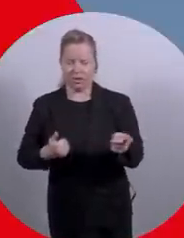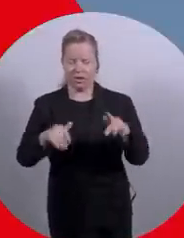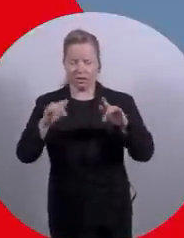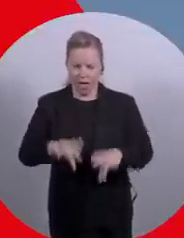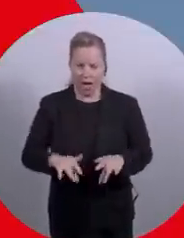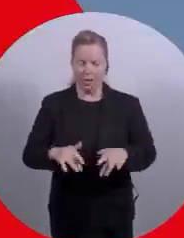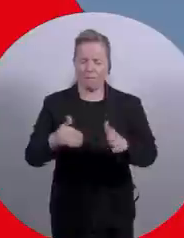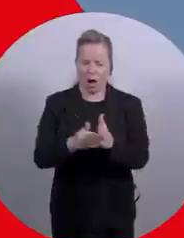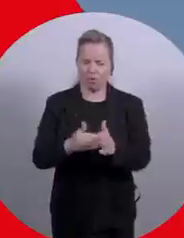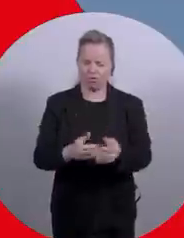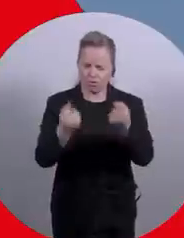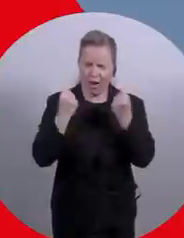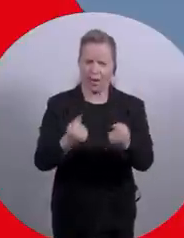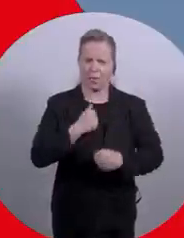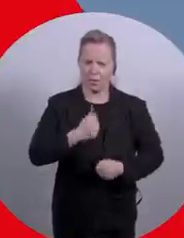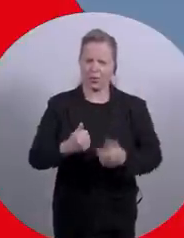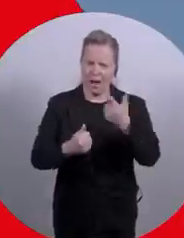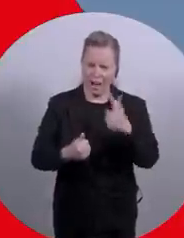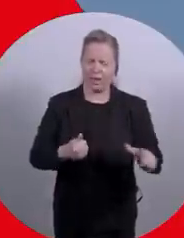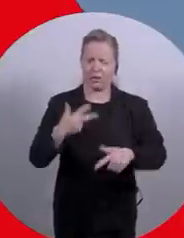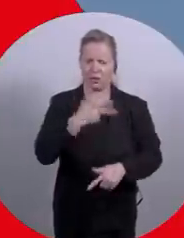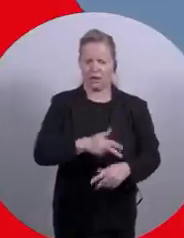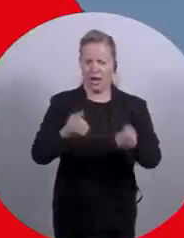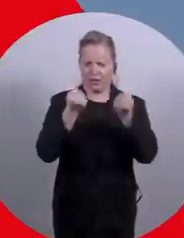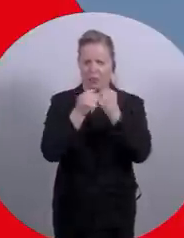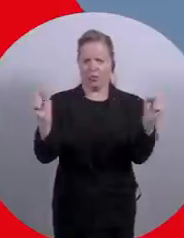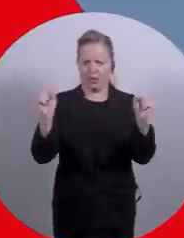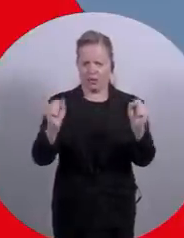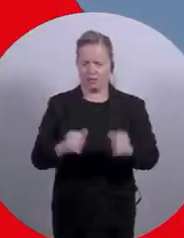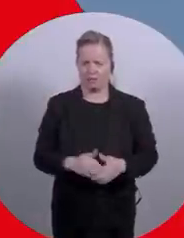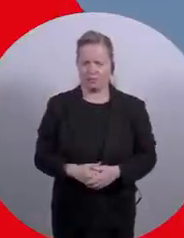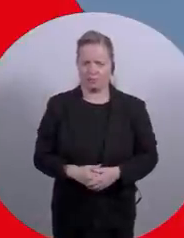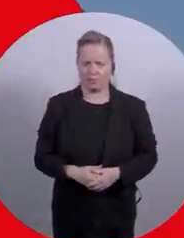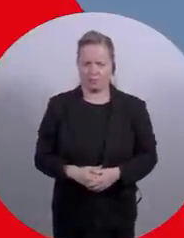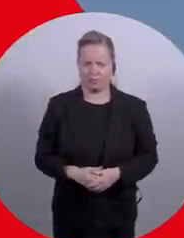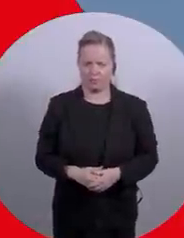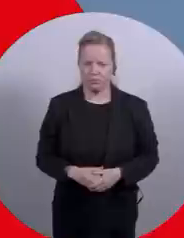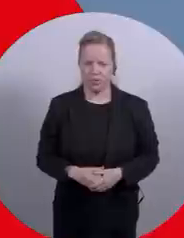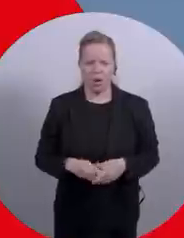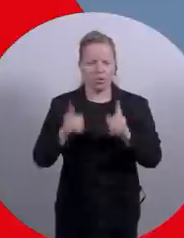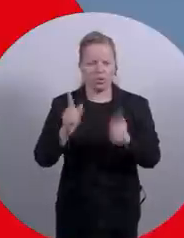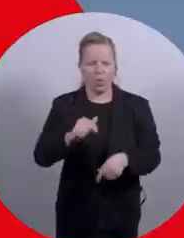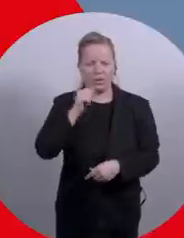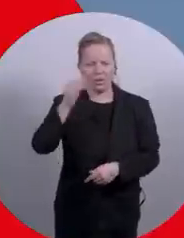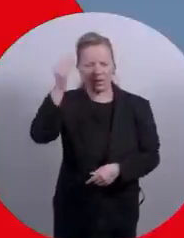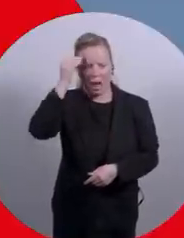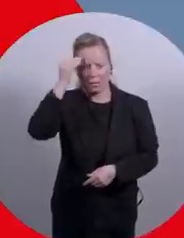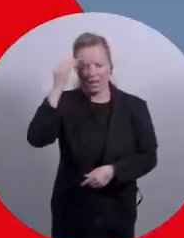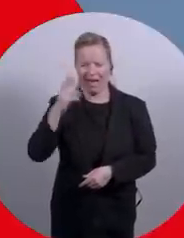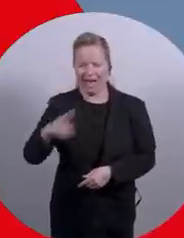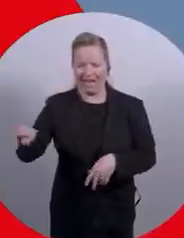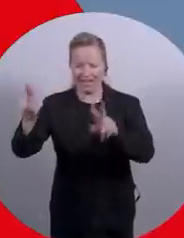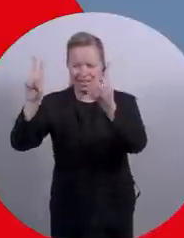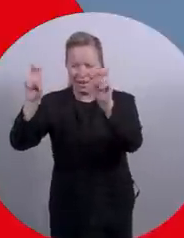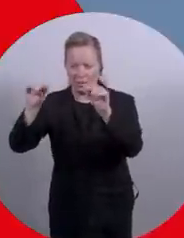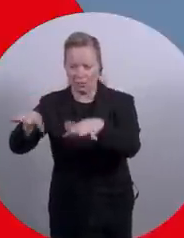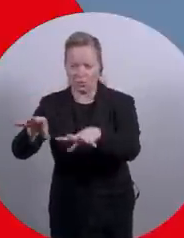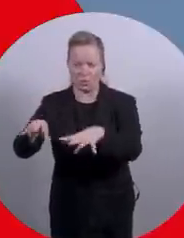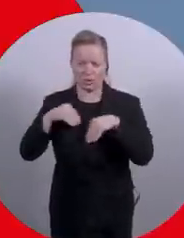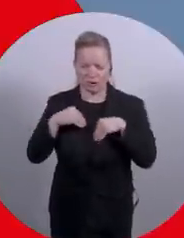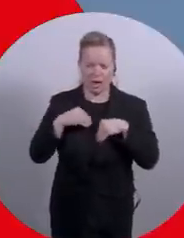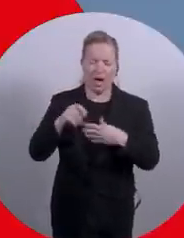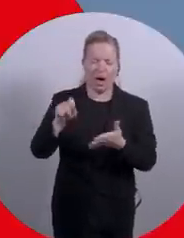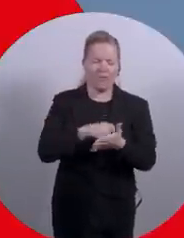Linke Sozialdemokratie sein und wir dürfen auf keinen Fall den Fehler machen zu glauben dass wir Rechte Themen aufgreifen müssen um